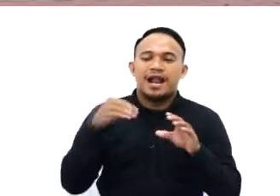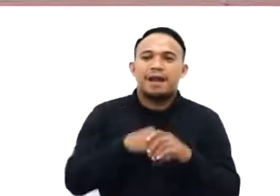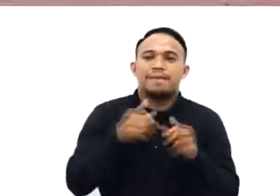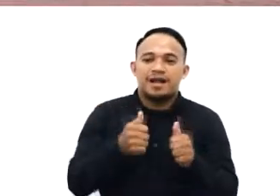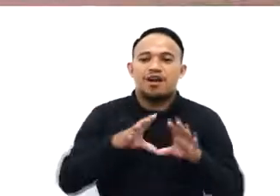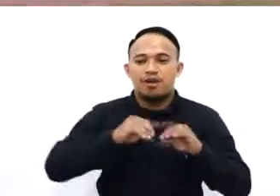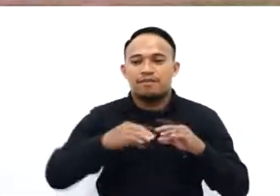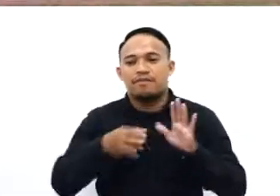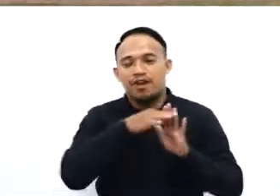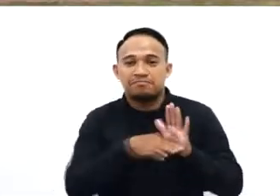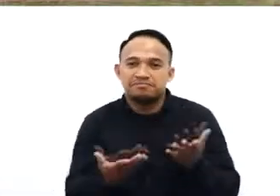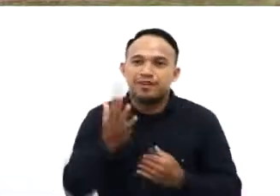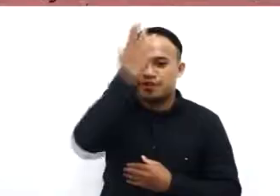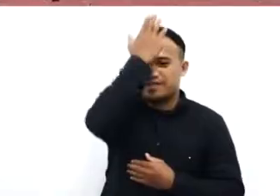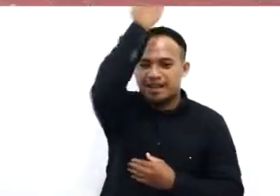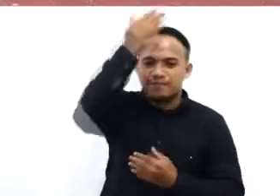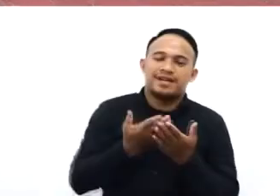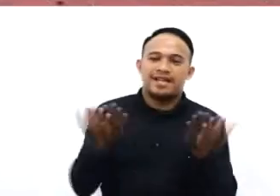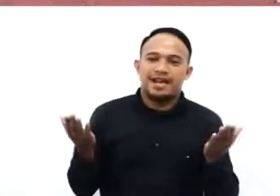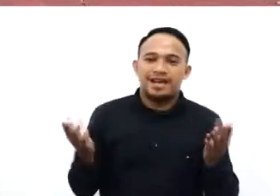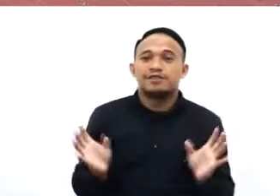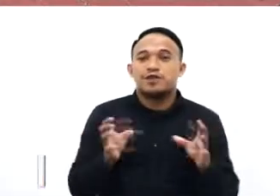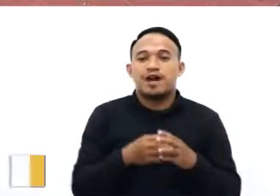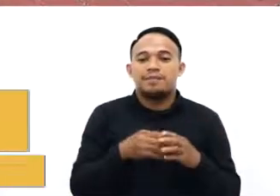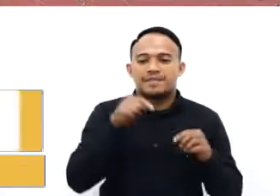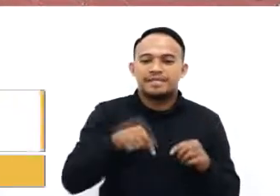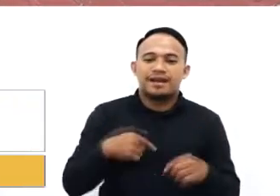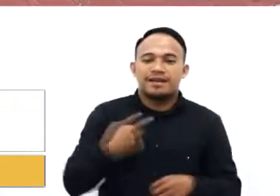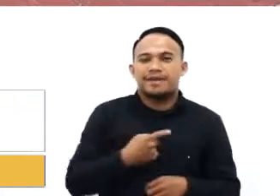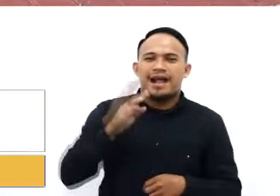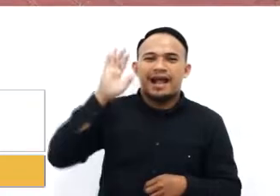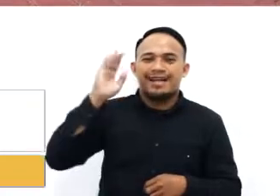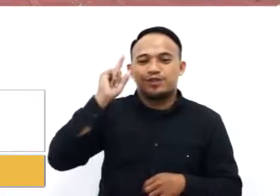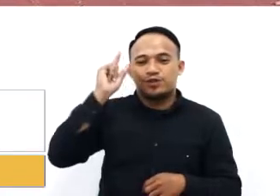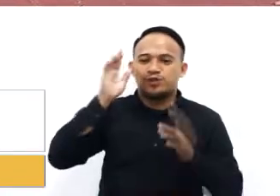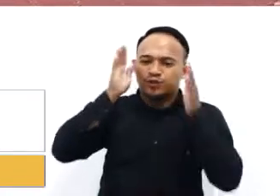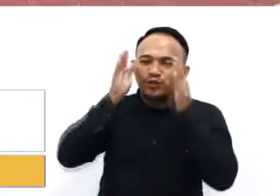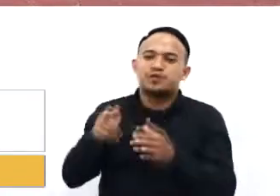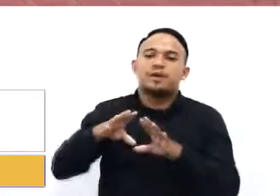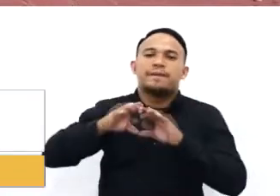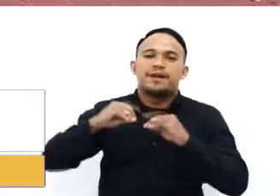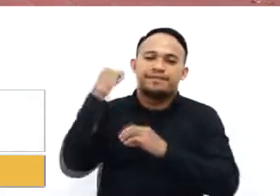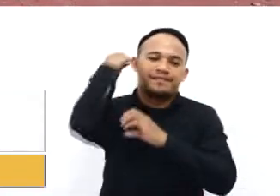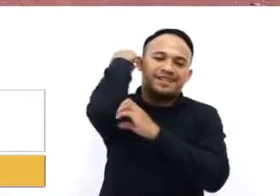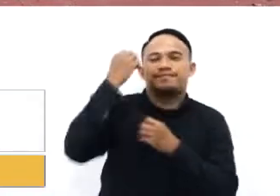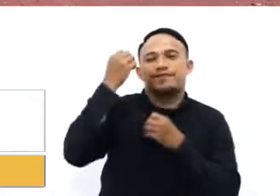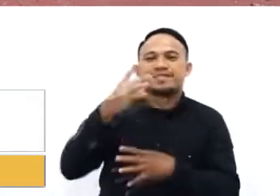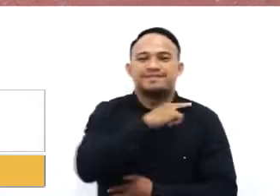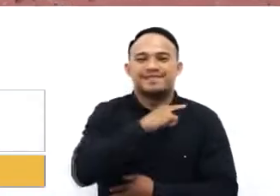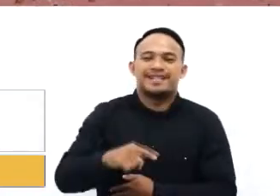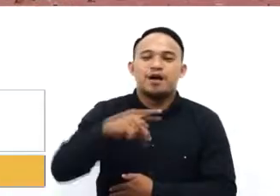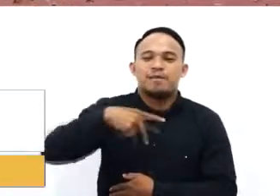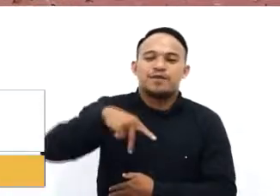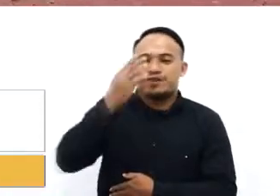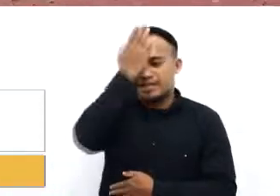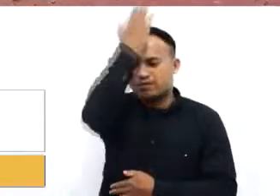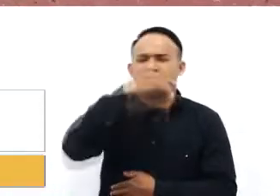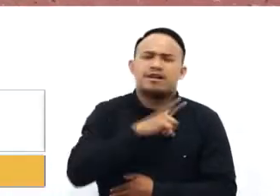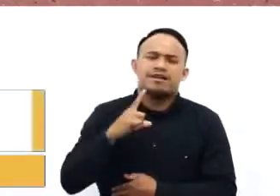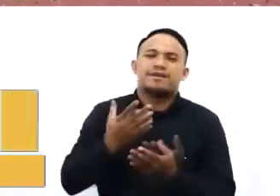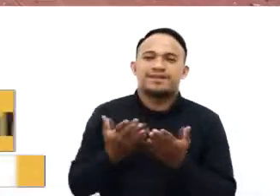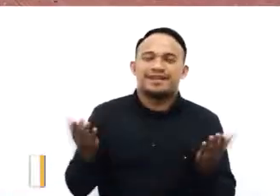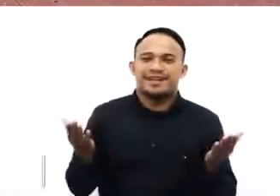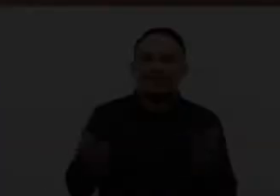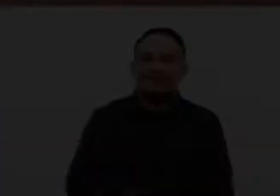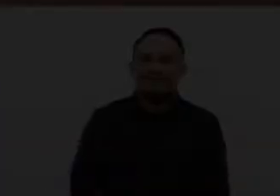Kabar Gorontalo Sepekan. Program ini kami hadirkan khusus untuk Anda sebagai media informasi pemerintah Provinsi